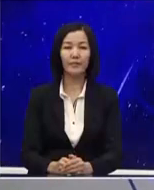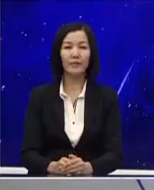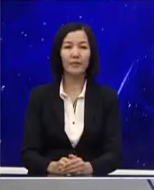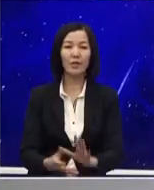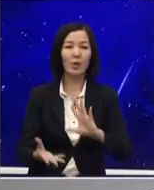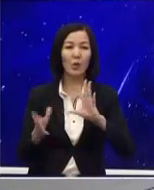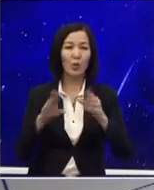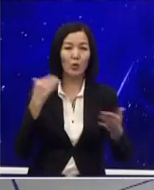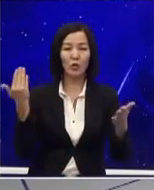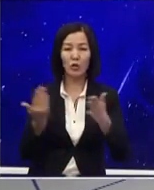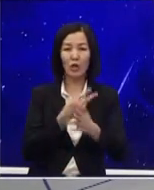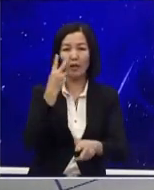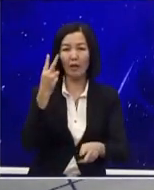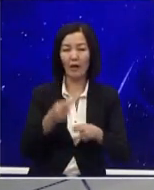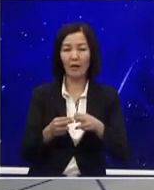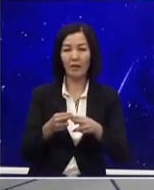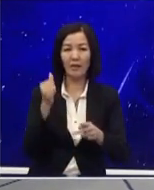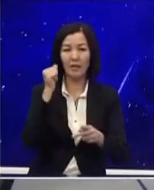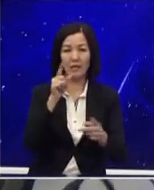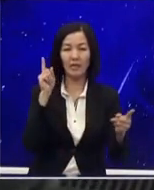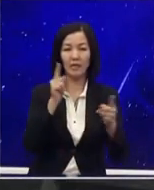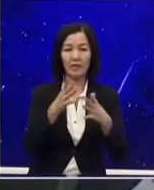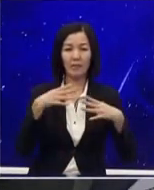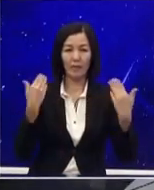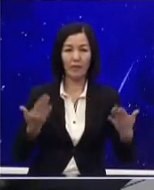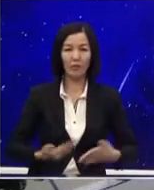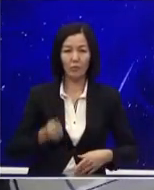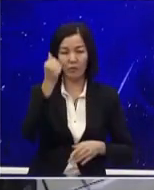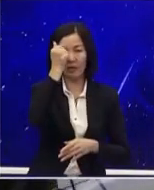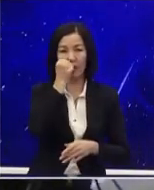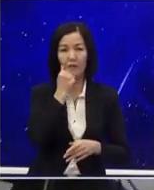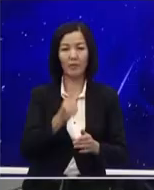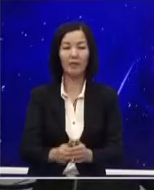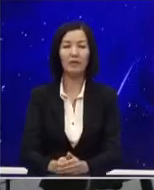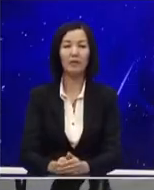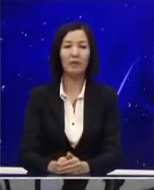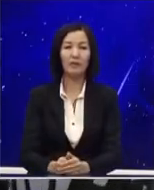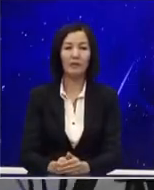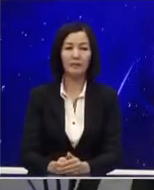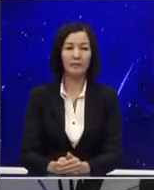Қадірменді көрермен, бүгінгі айтар ақпараттар легі осы болды. Келер күні амандықта, саулықта қалшайық.